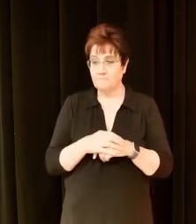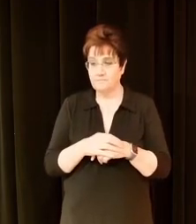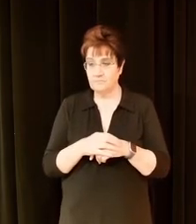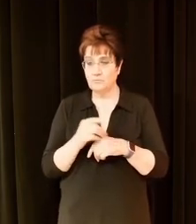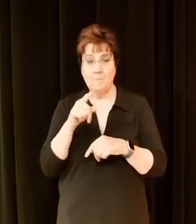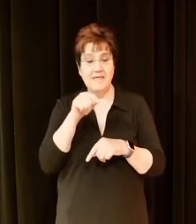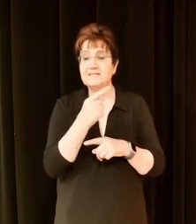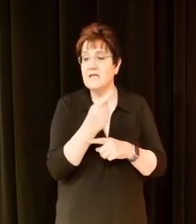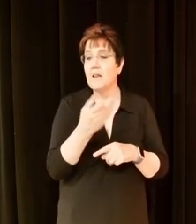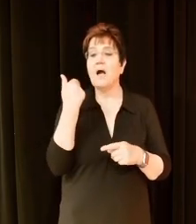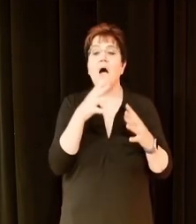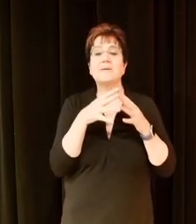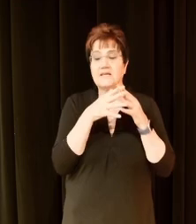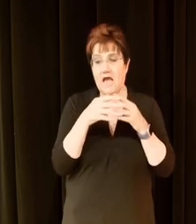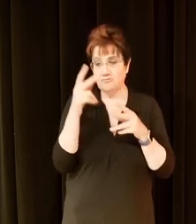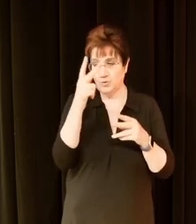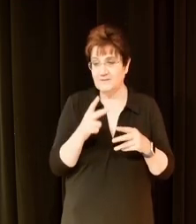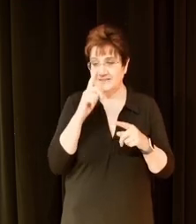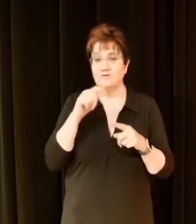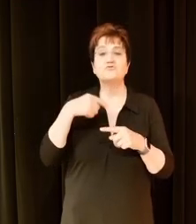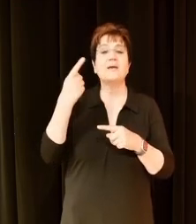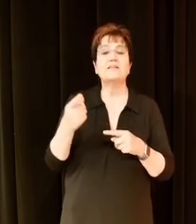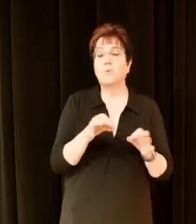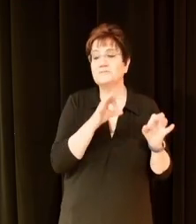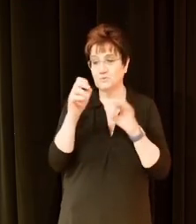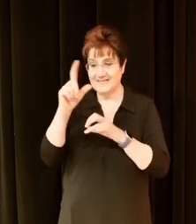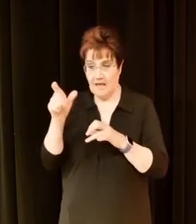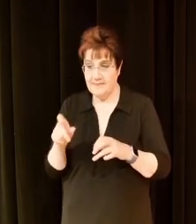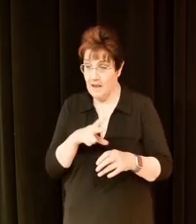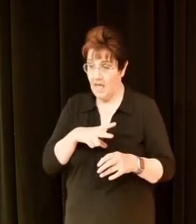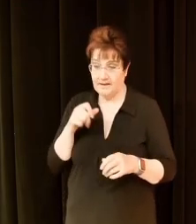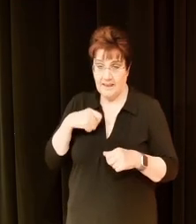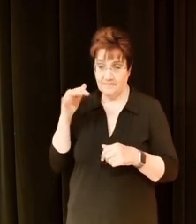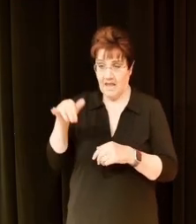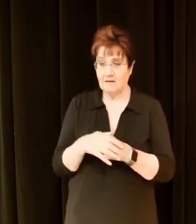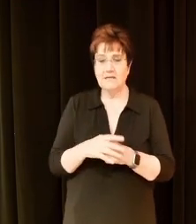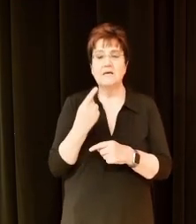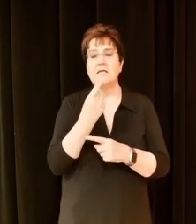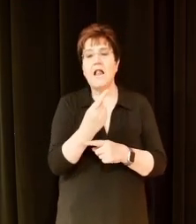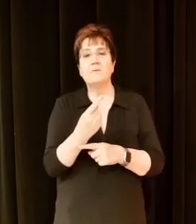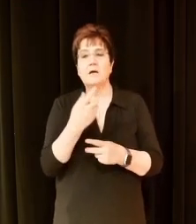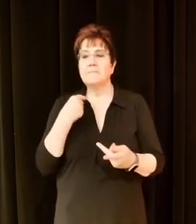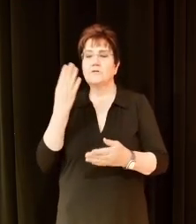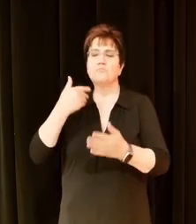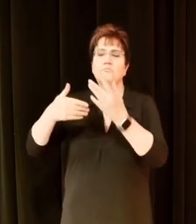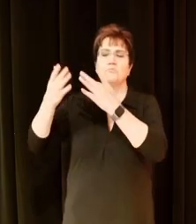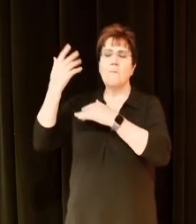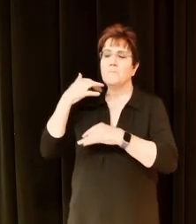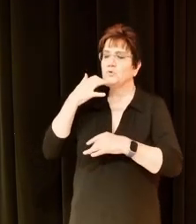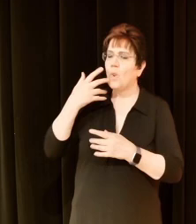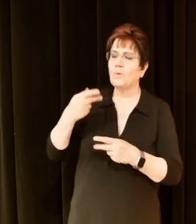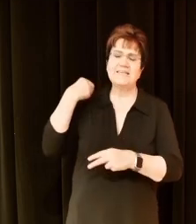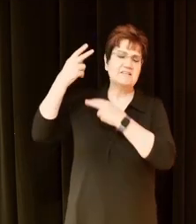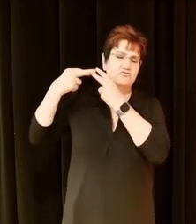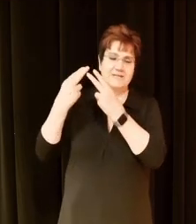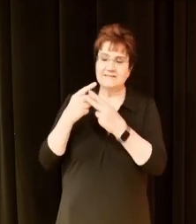lange in Italien gelebt hat oder fast ausschließlich am Ende, der sich sehr mit mythologischen, geschichtlichen Themen beschäftigt hat. Und